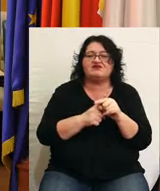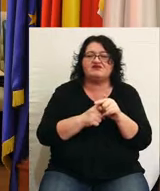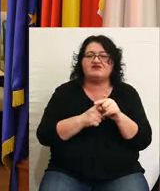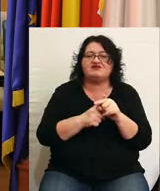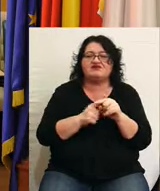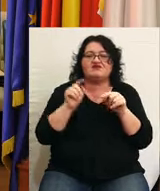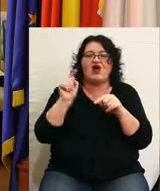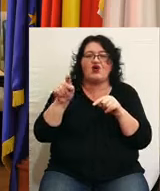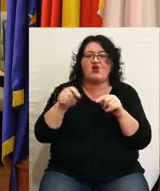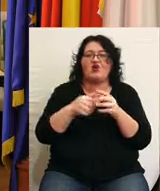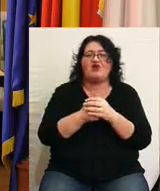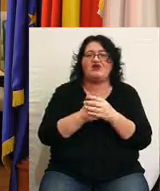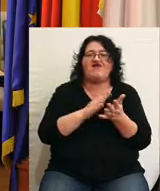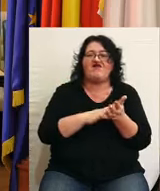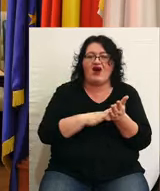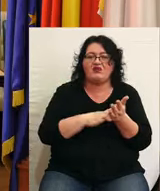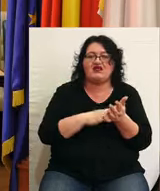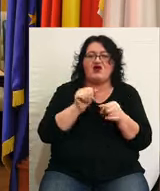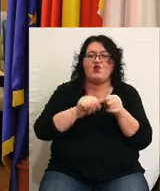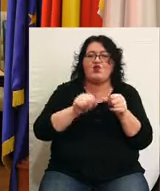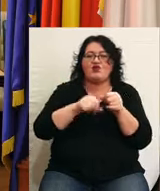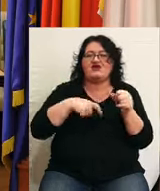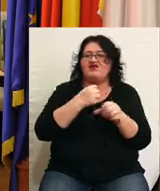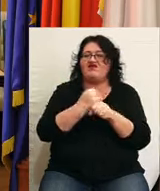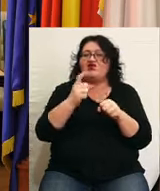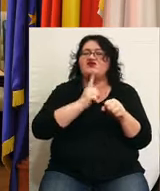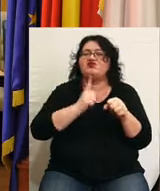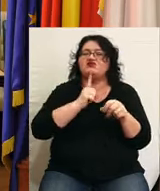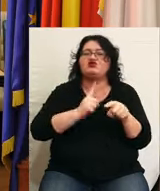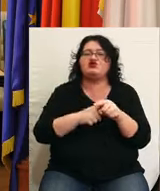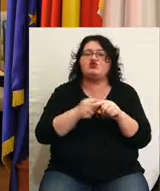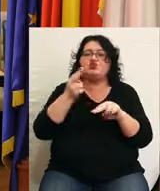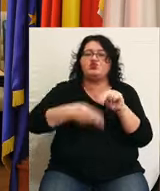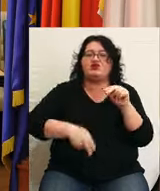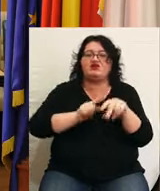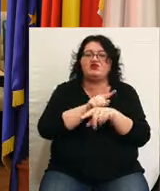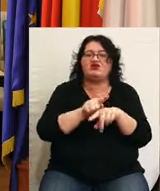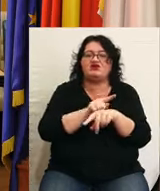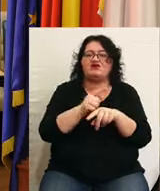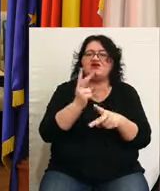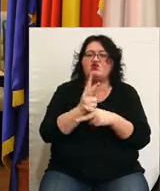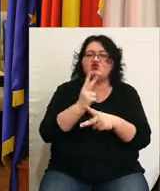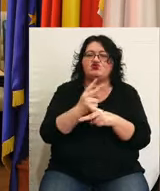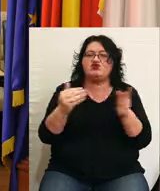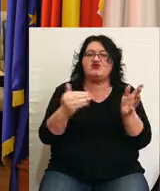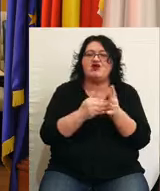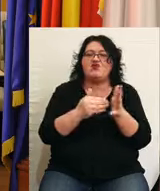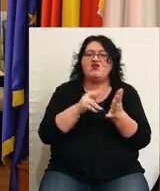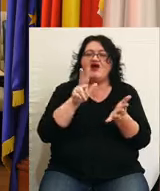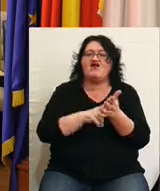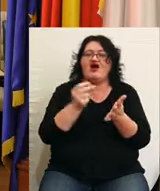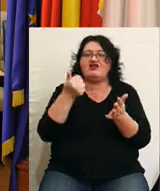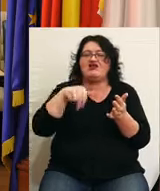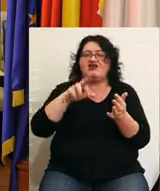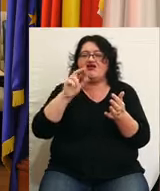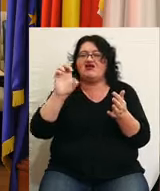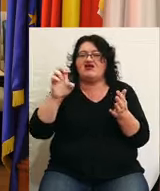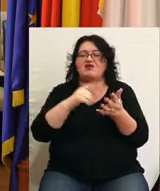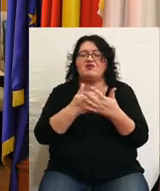deci acolo, de fapt, economia ar fi foarte mică și, nu în ultimul rând, oricum trebuie cu un aviz ANR, acest